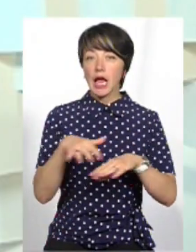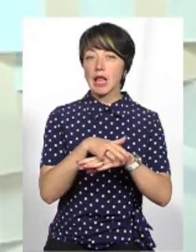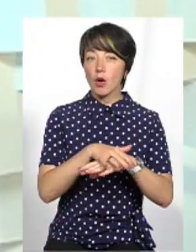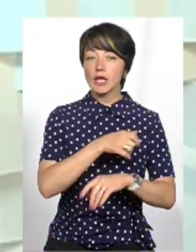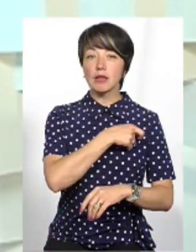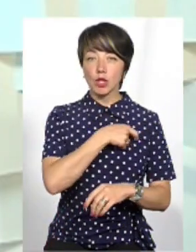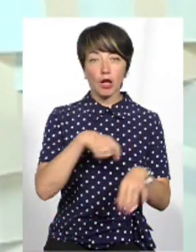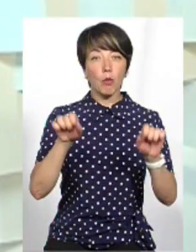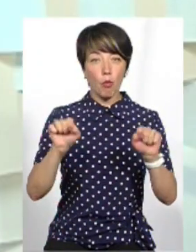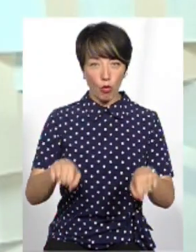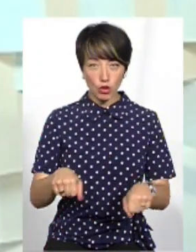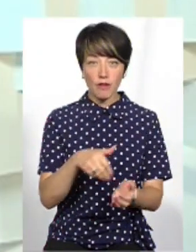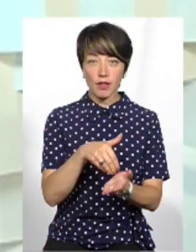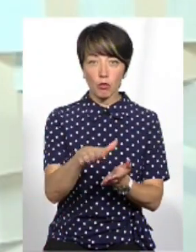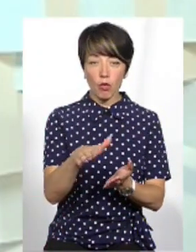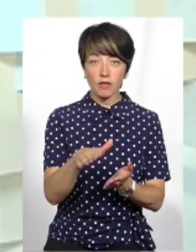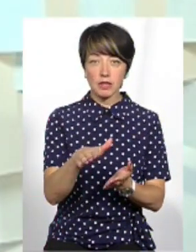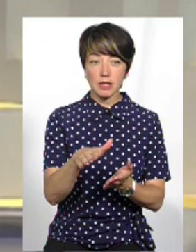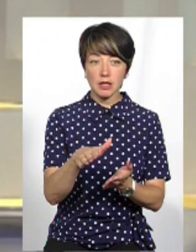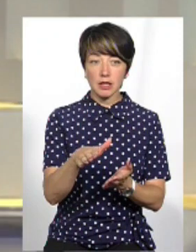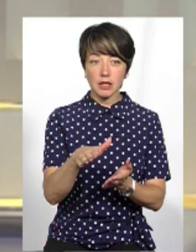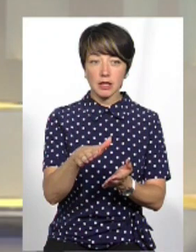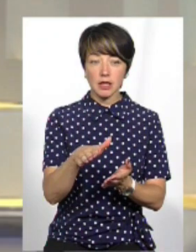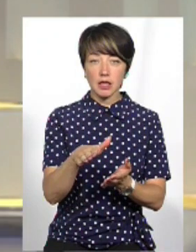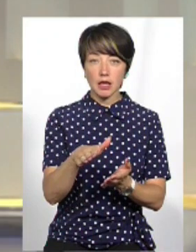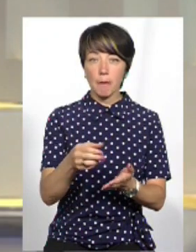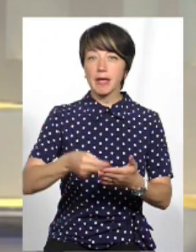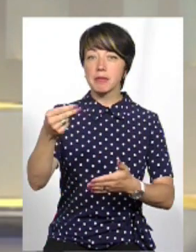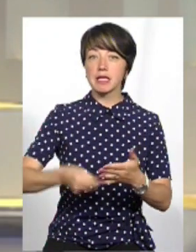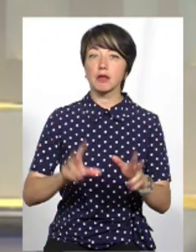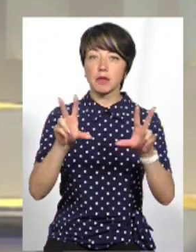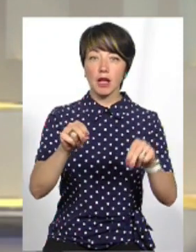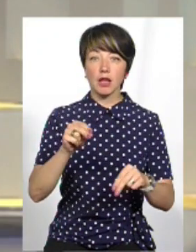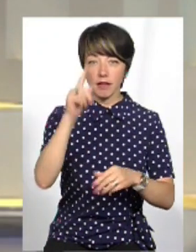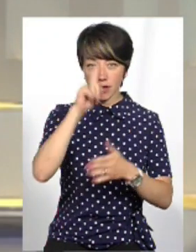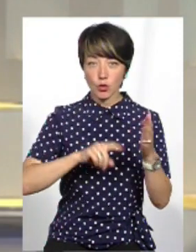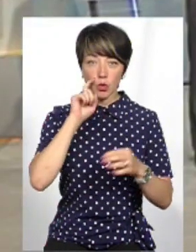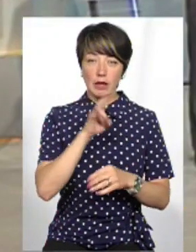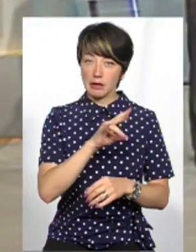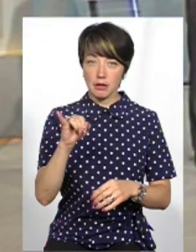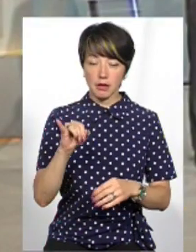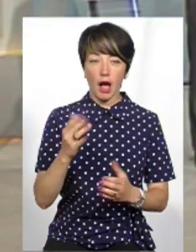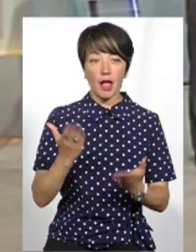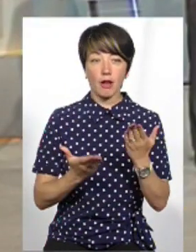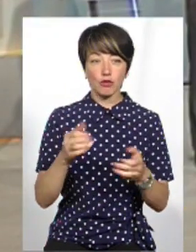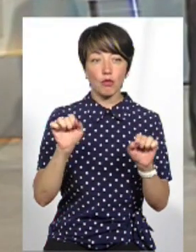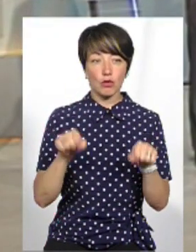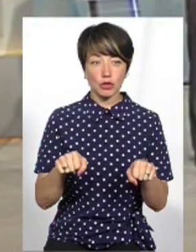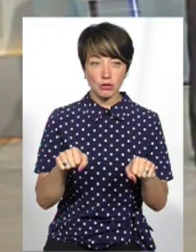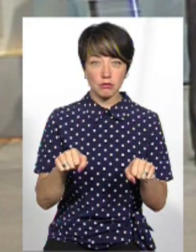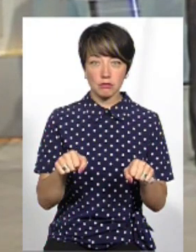Народний депутат може відмовитись скласти та підписати присягу на вірність Україні? Ні. Ну, а якщо